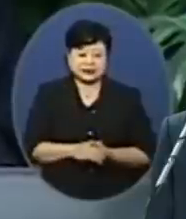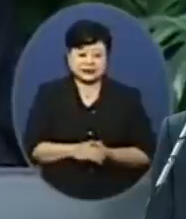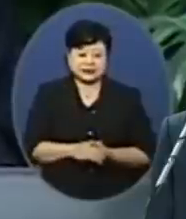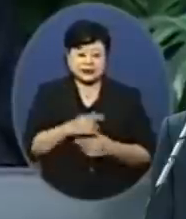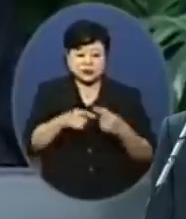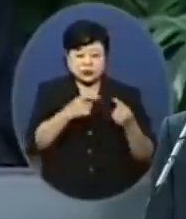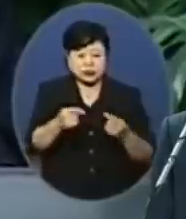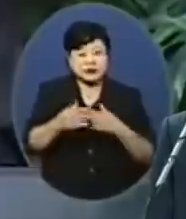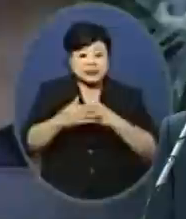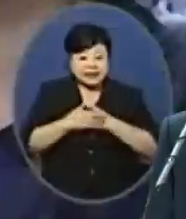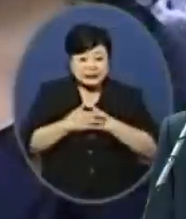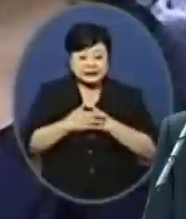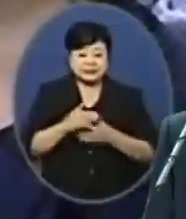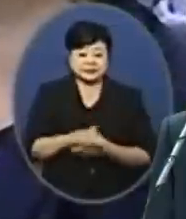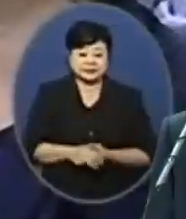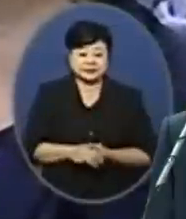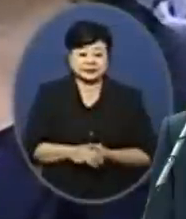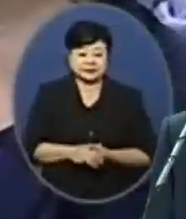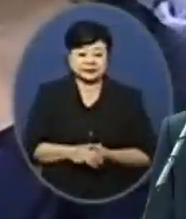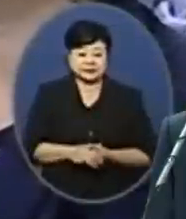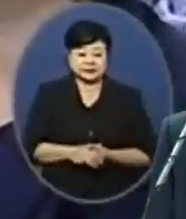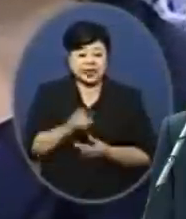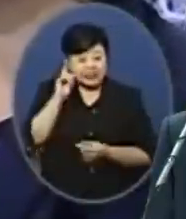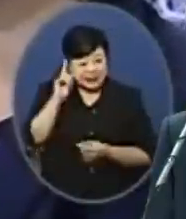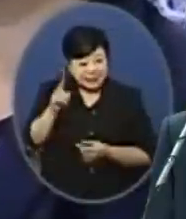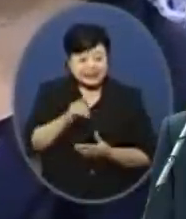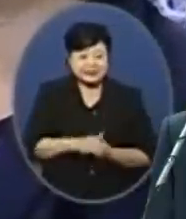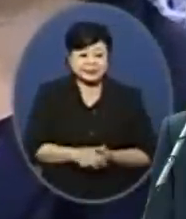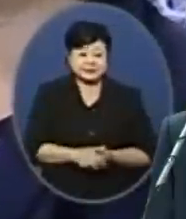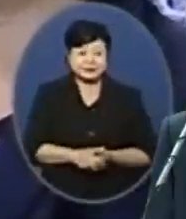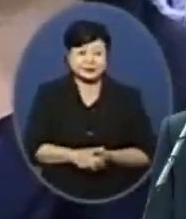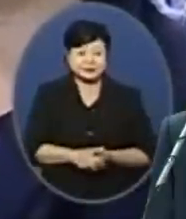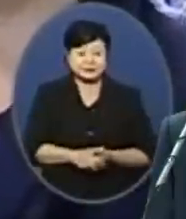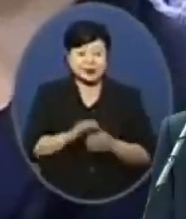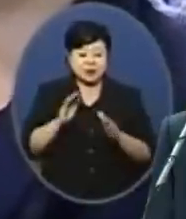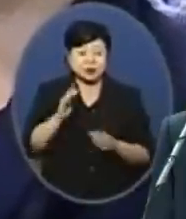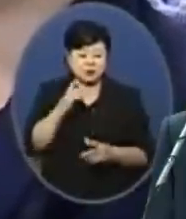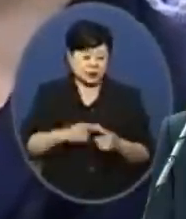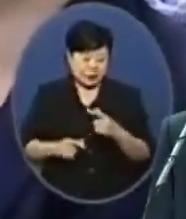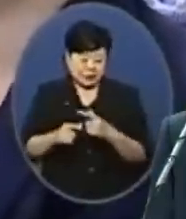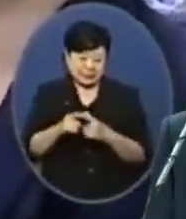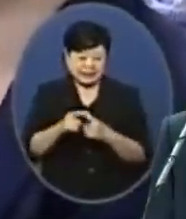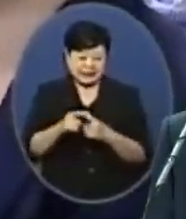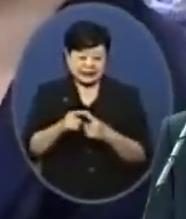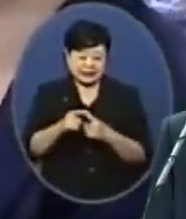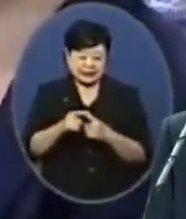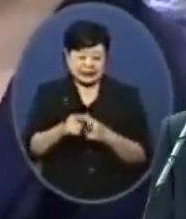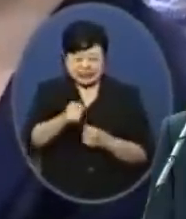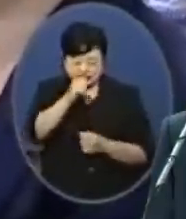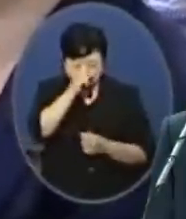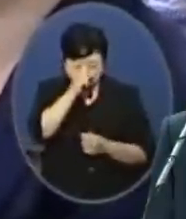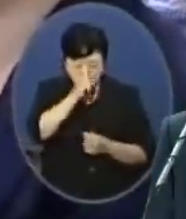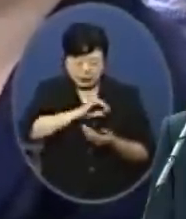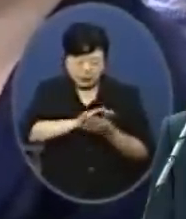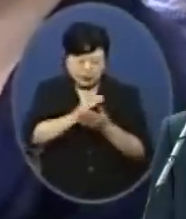한번 따라 말씀해. 나는 내일이 오늘보다 좋게